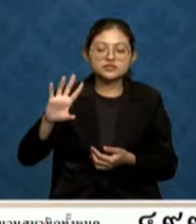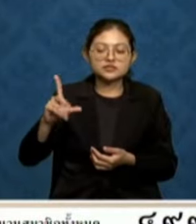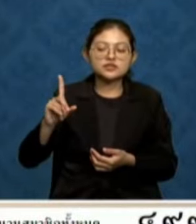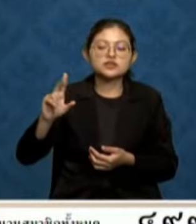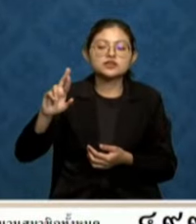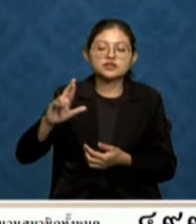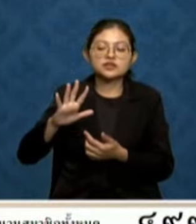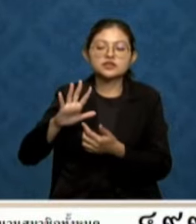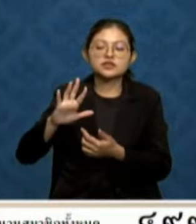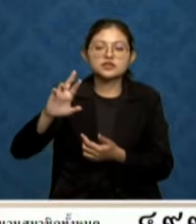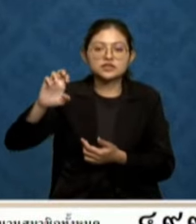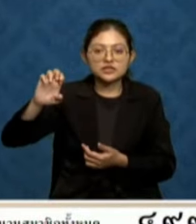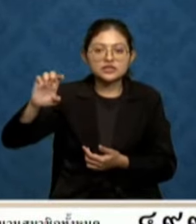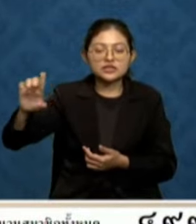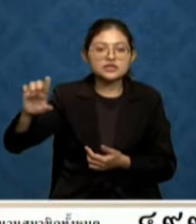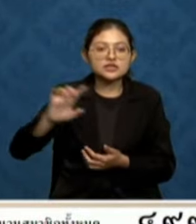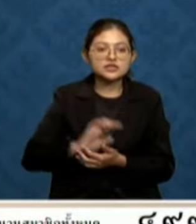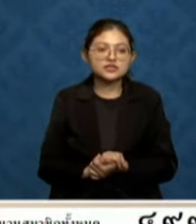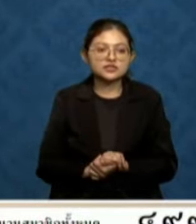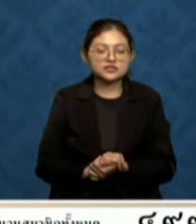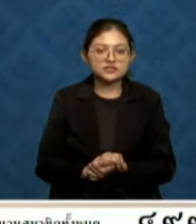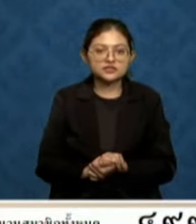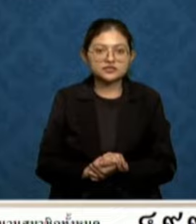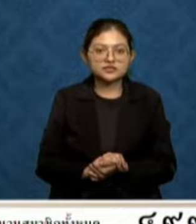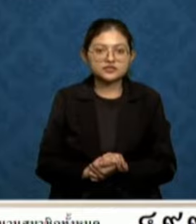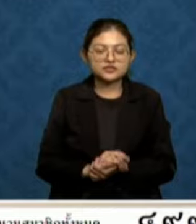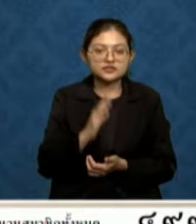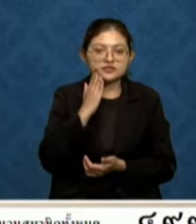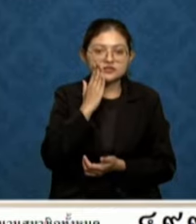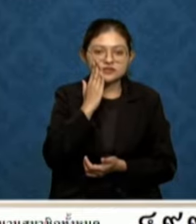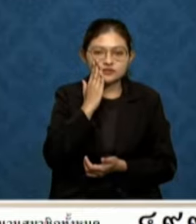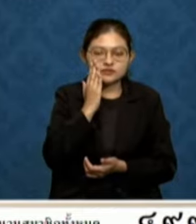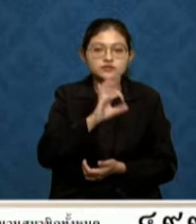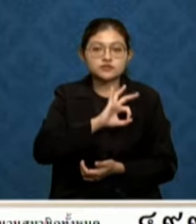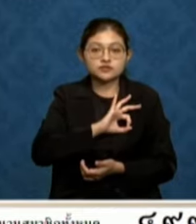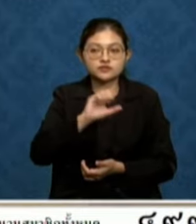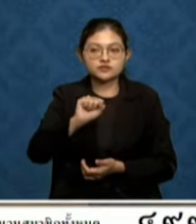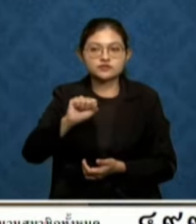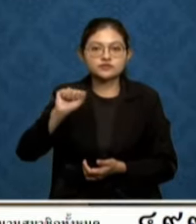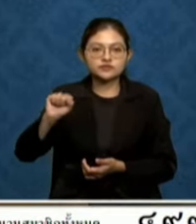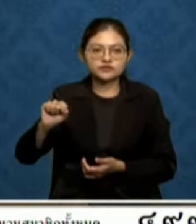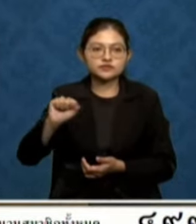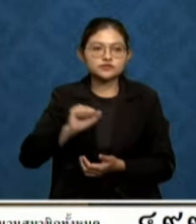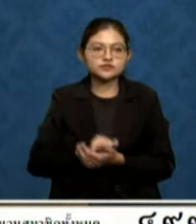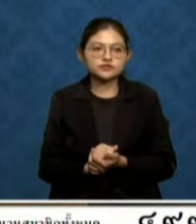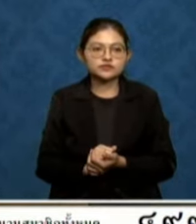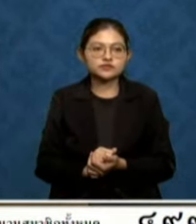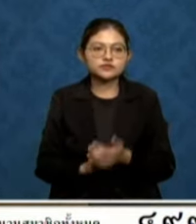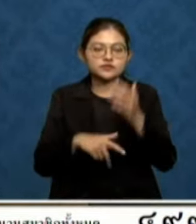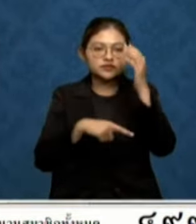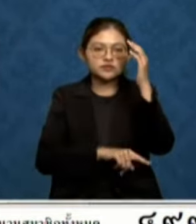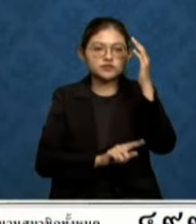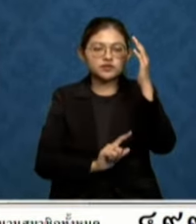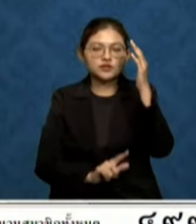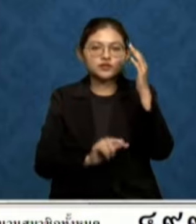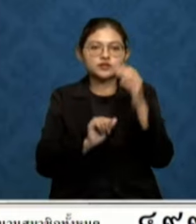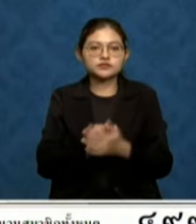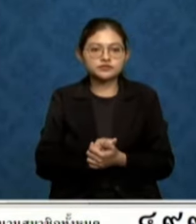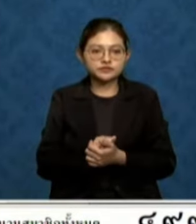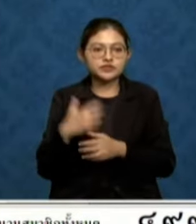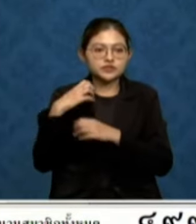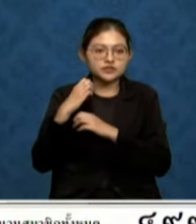เรียนท่านประธานที่เคารพดิฉันสุพัชรีธรรมเพชรสมาชิกสภาผู้แทนราษฎรจังหวัดพัทลุงพรรคประชาธิปัตย์